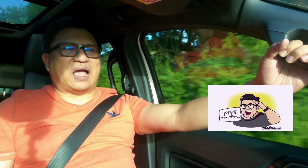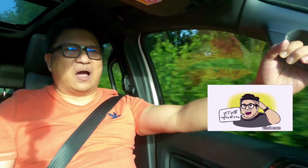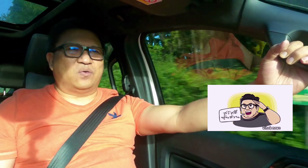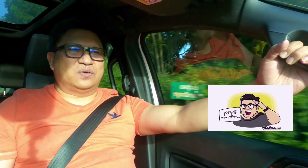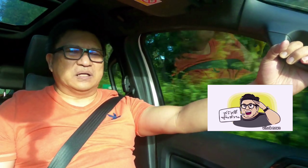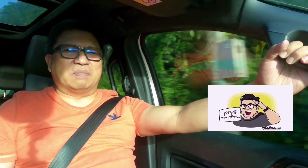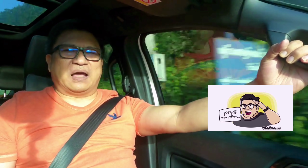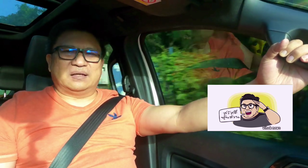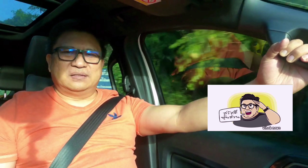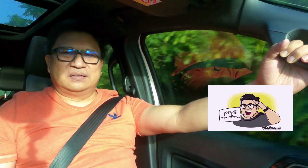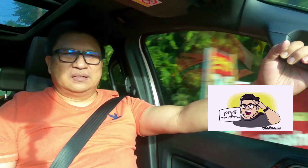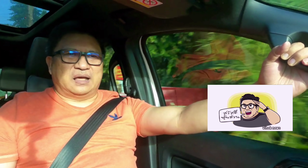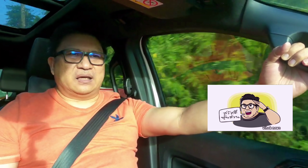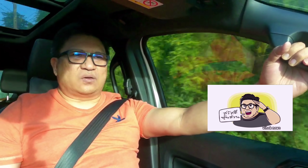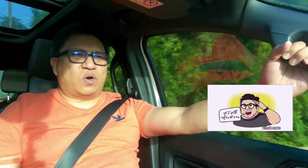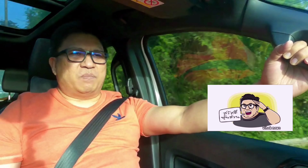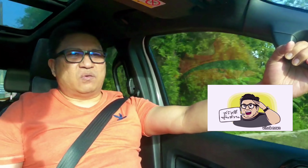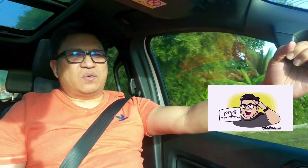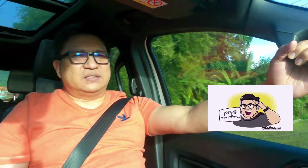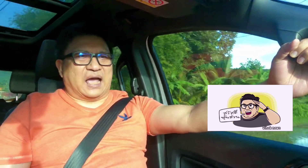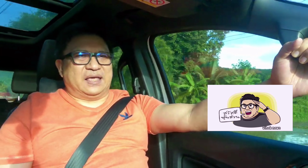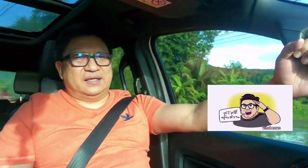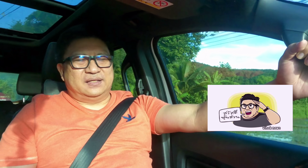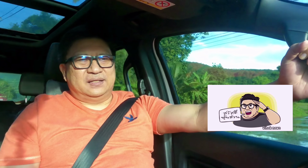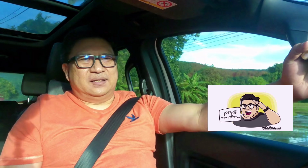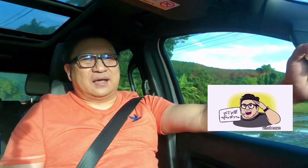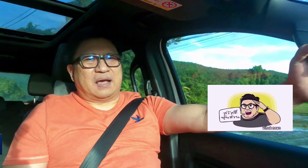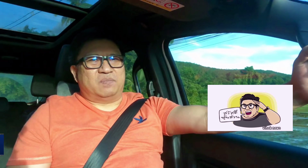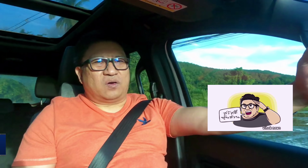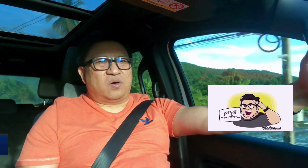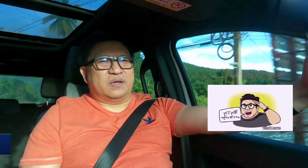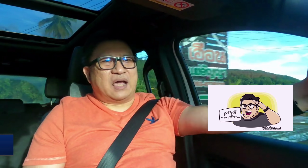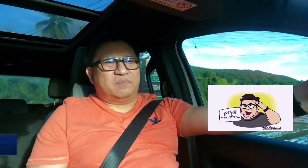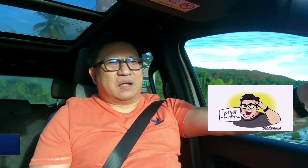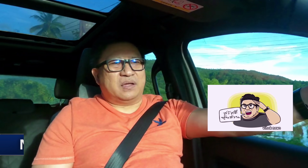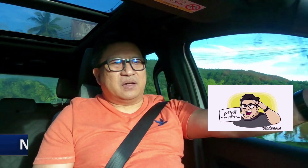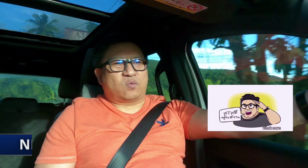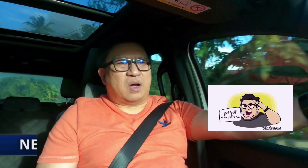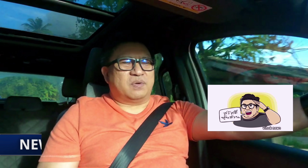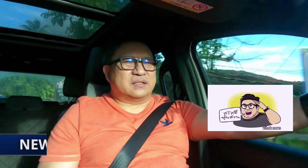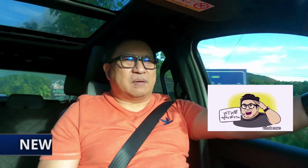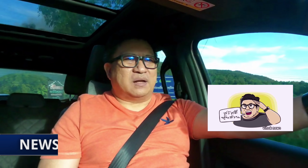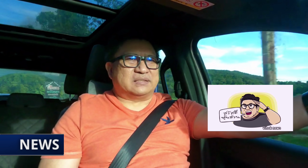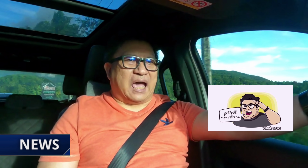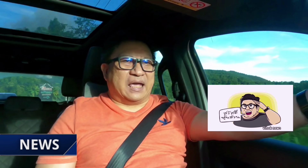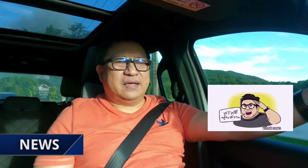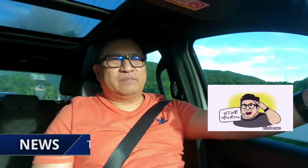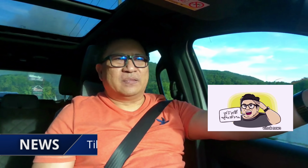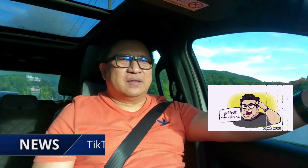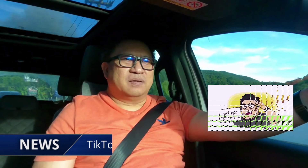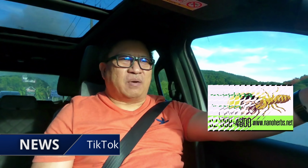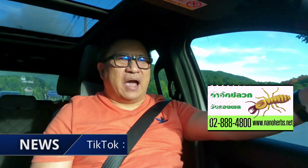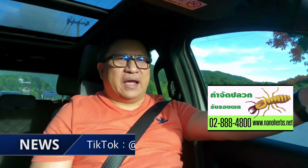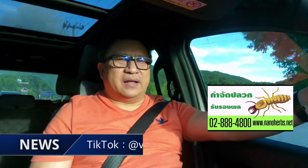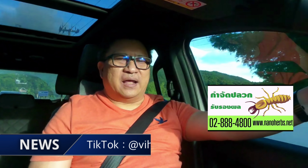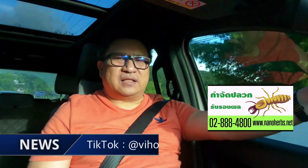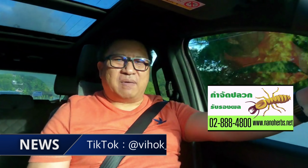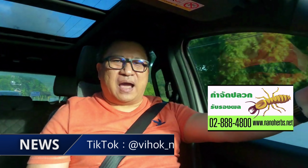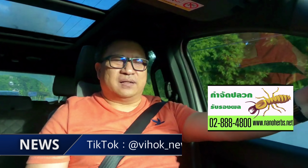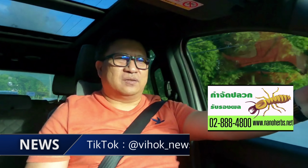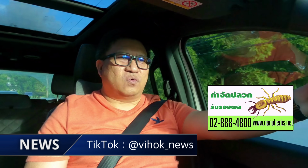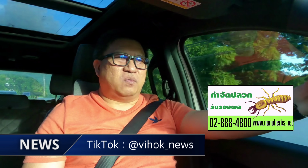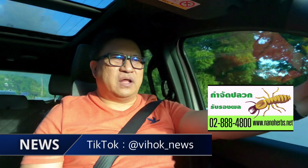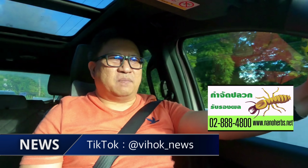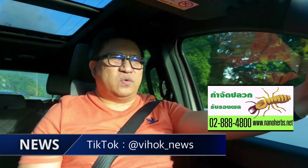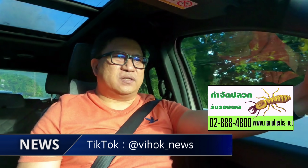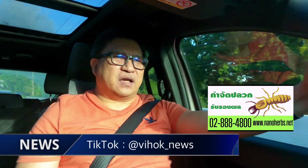คือสร้างข่าวขึ้นมาให้เกิดความไม่ไว้วางใจนะครับแล้วก็พยายามทำให้เกิดความระส่ำระสายภายในรัฐ